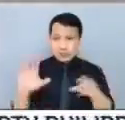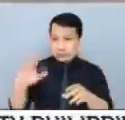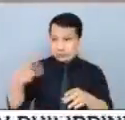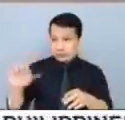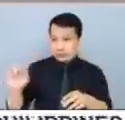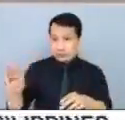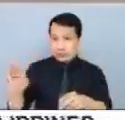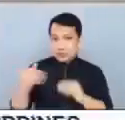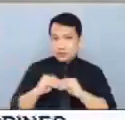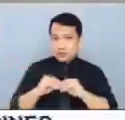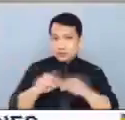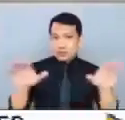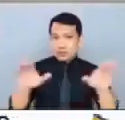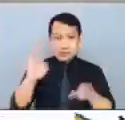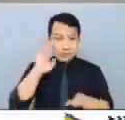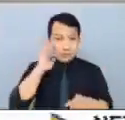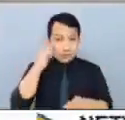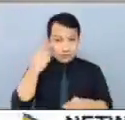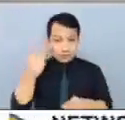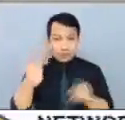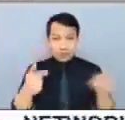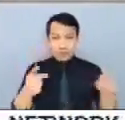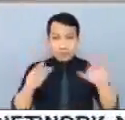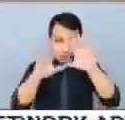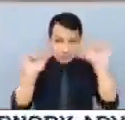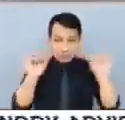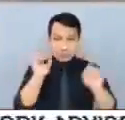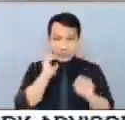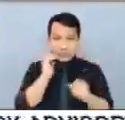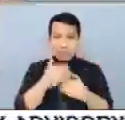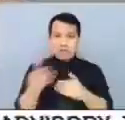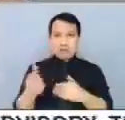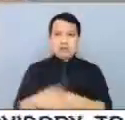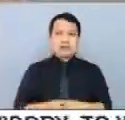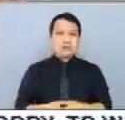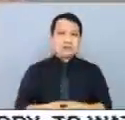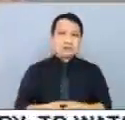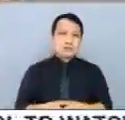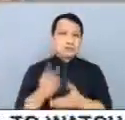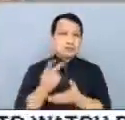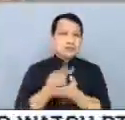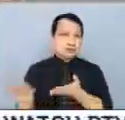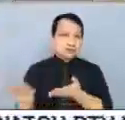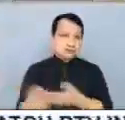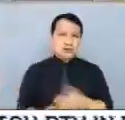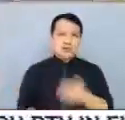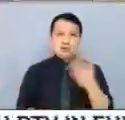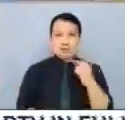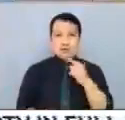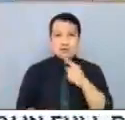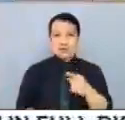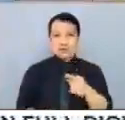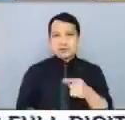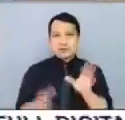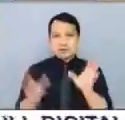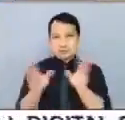the one who masters social media will win this election. Attorney Laviña, maraming salamat po sa